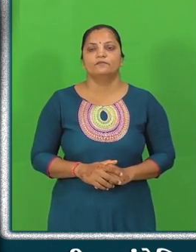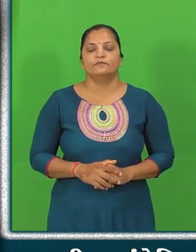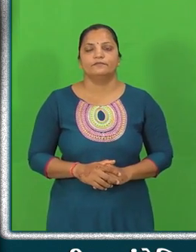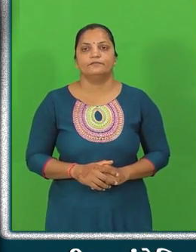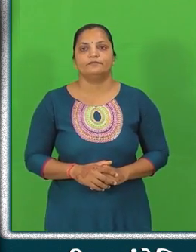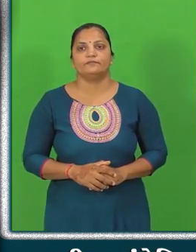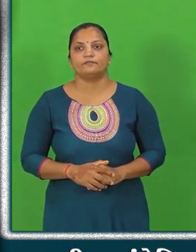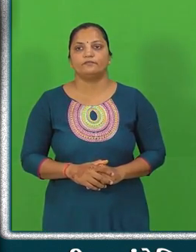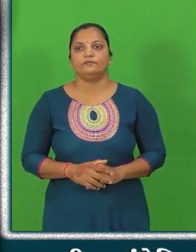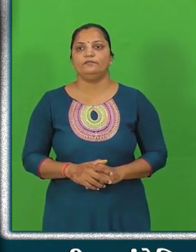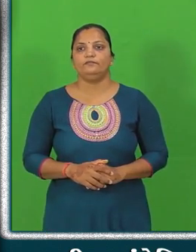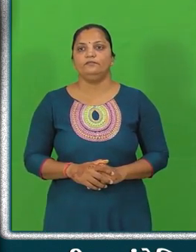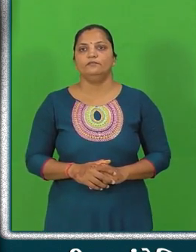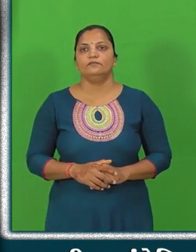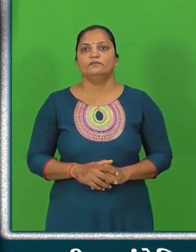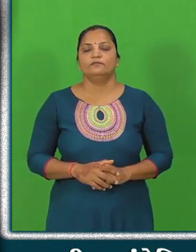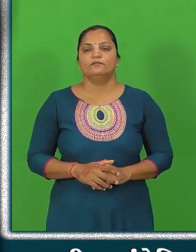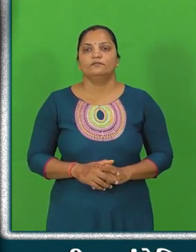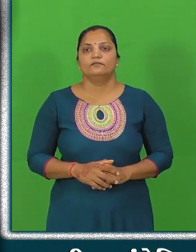તમારે